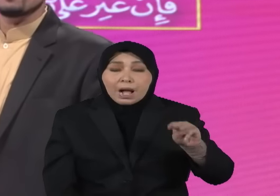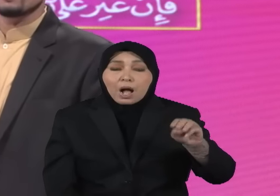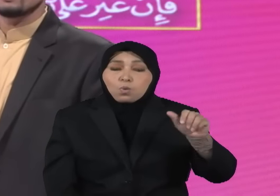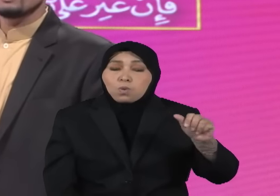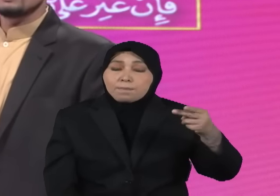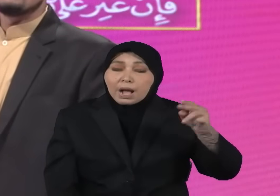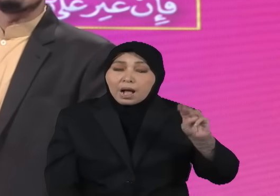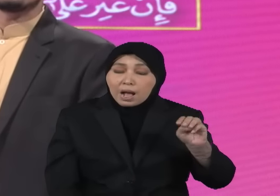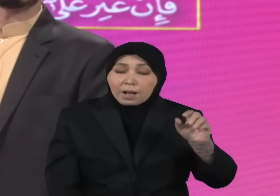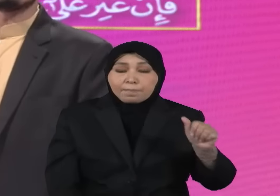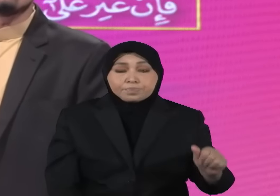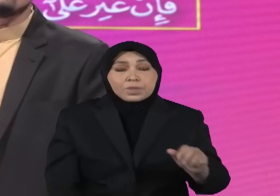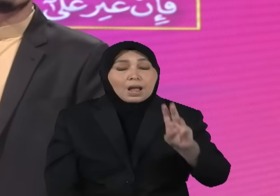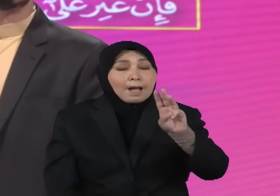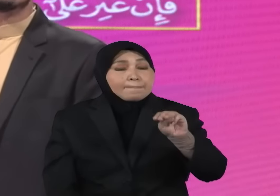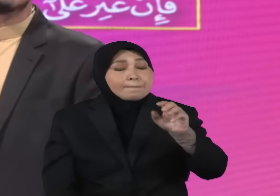مقامهما